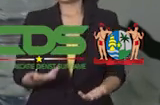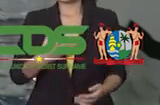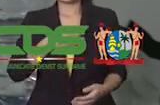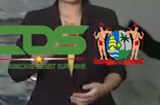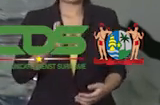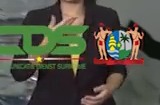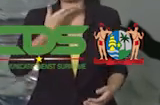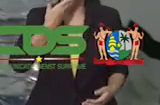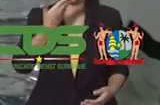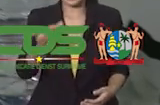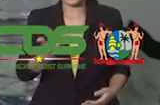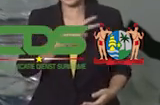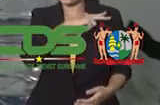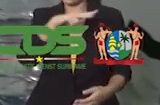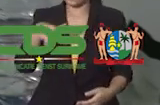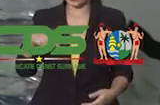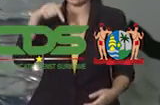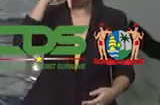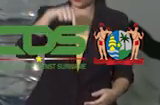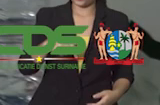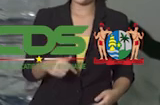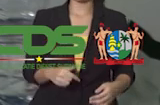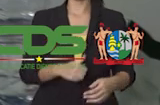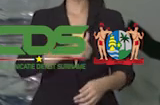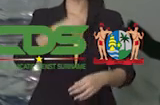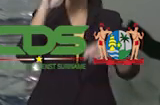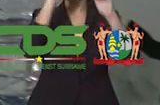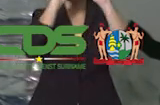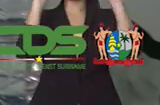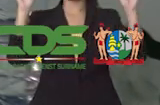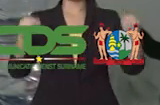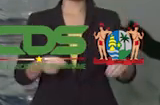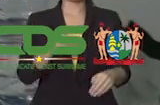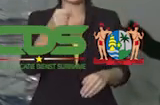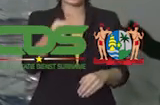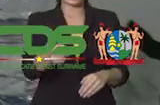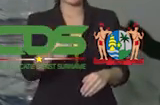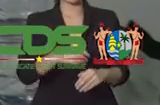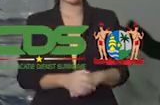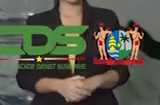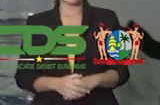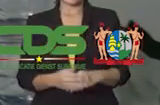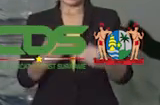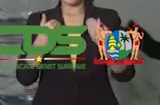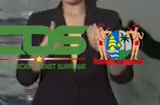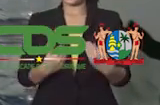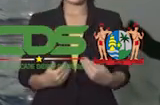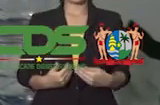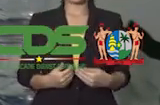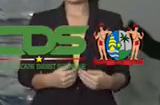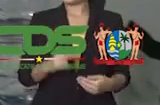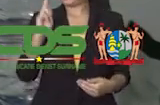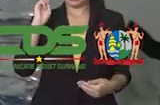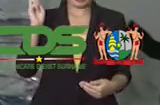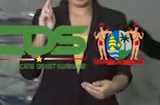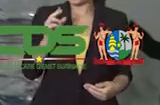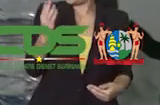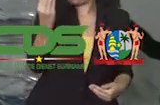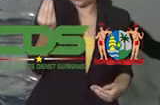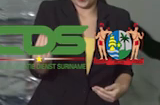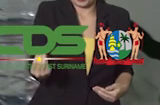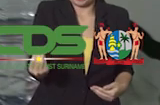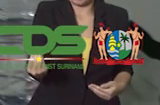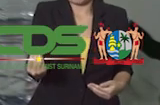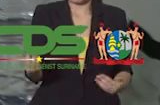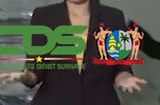En die moeten we van de juiste informatie voorzien. En natuurlijk hebben we de weigeraars en daar gaan we met respect mee om. Want iedereen mag